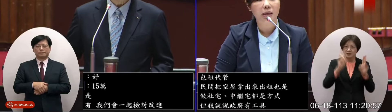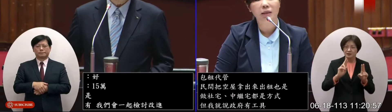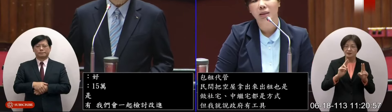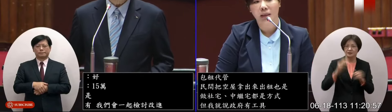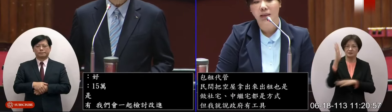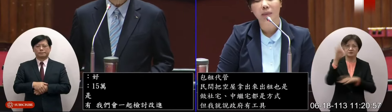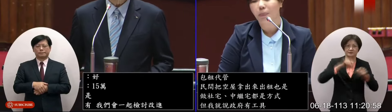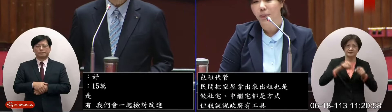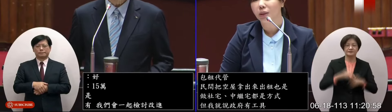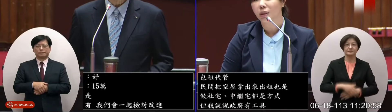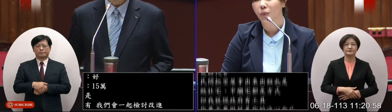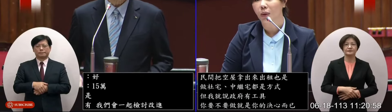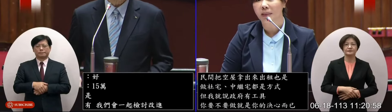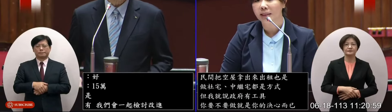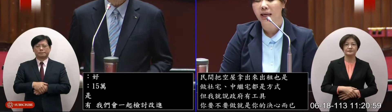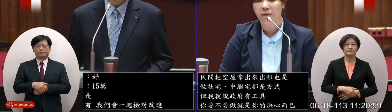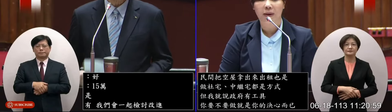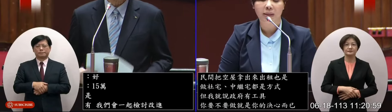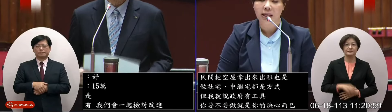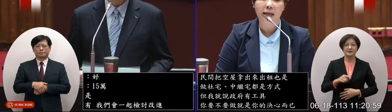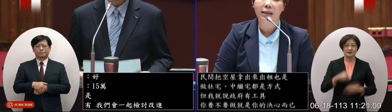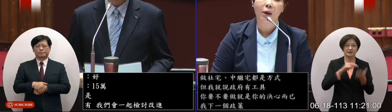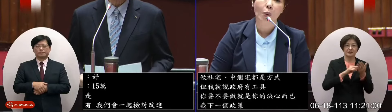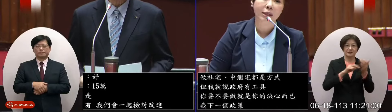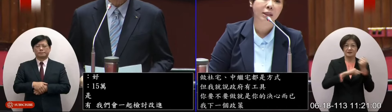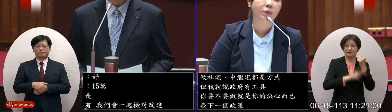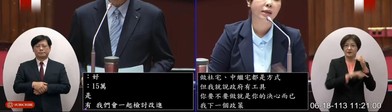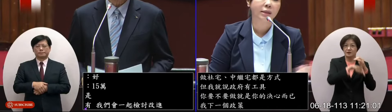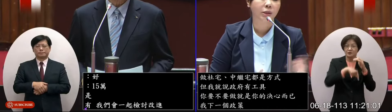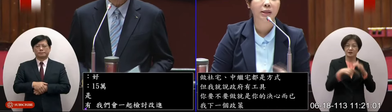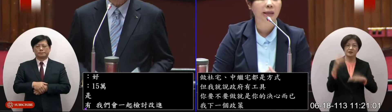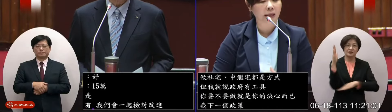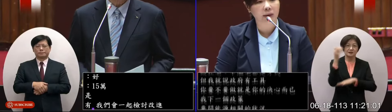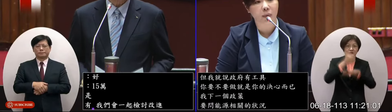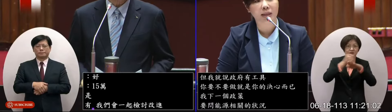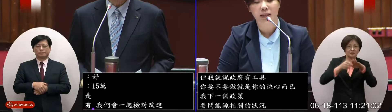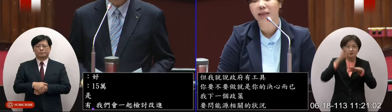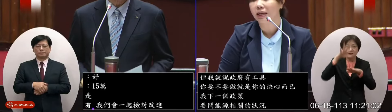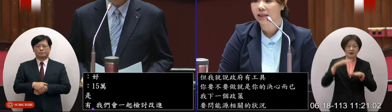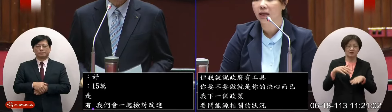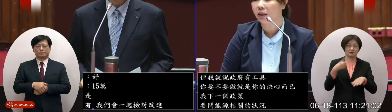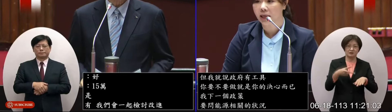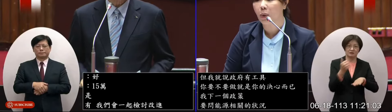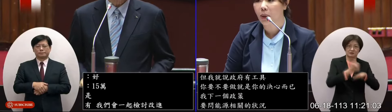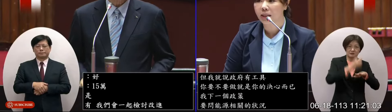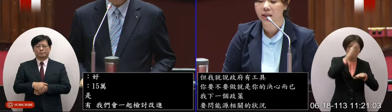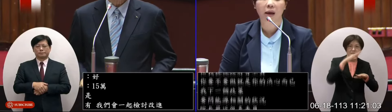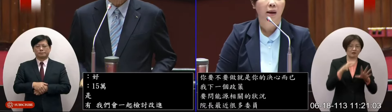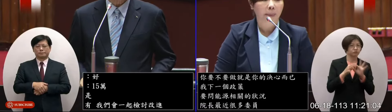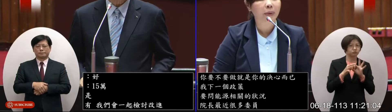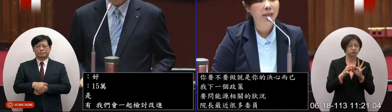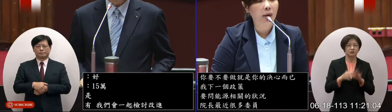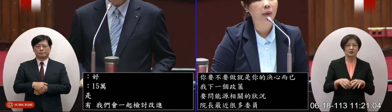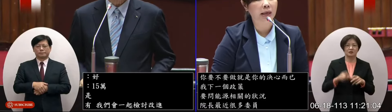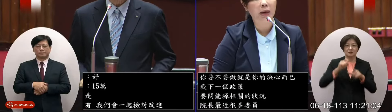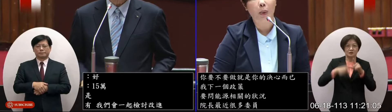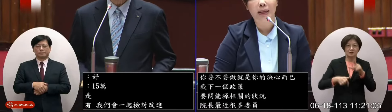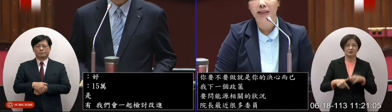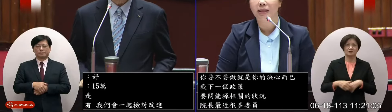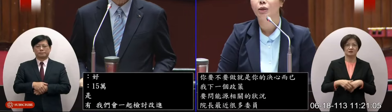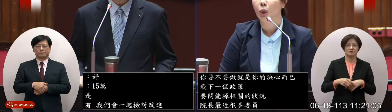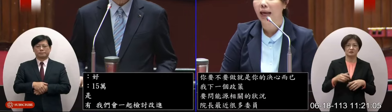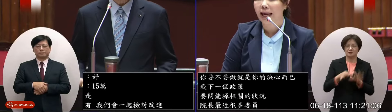政策已经不是我们在立法院在野党关心，我相信执政党也很关心，产业界也很关心，美国商会也